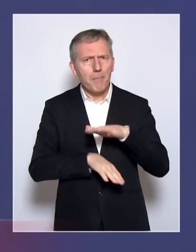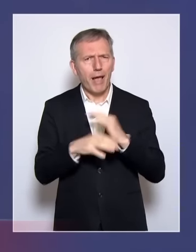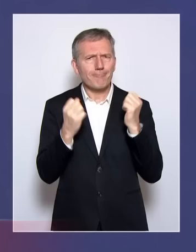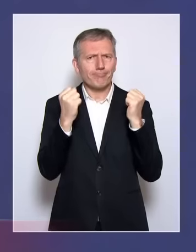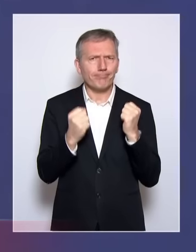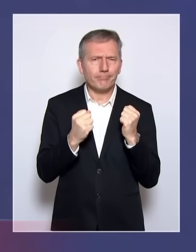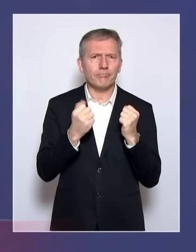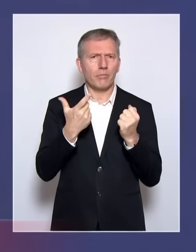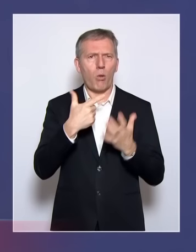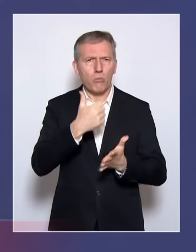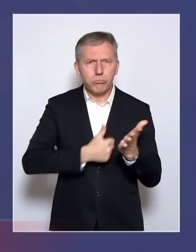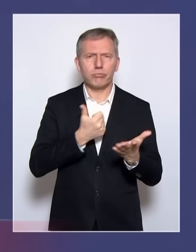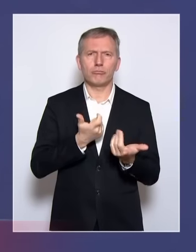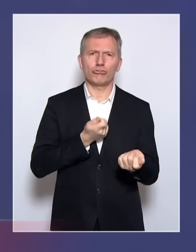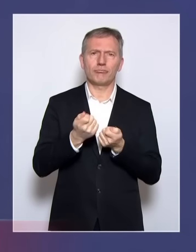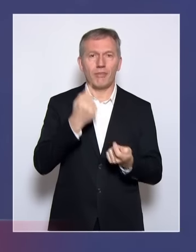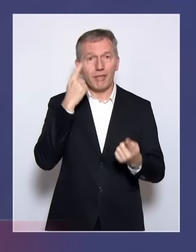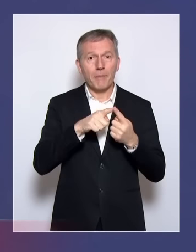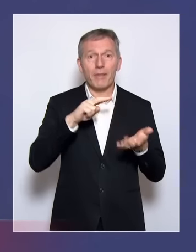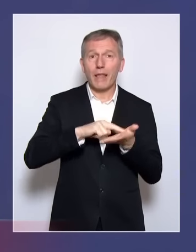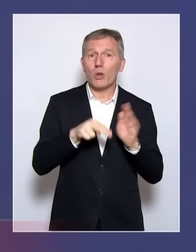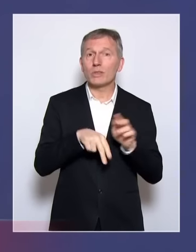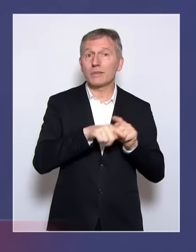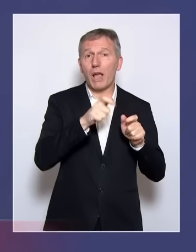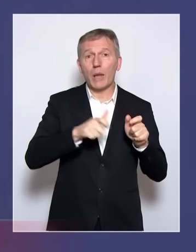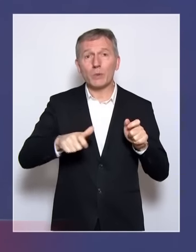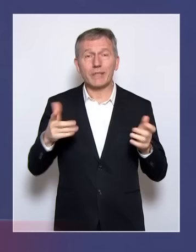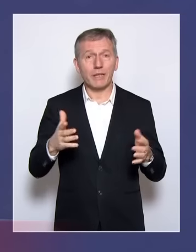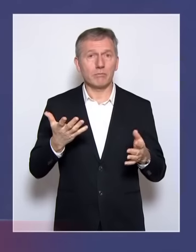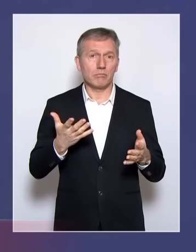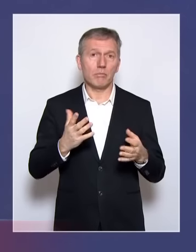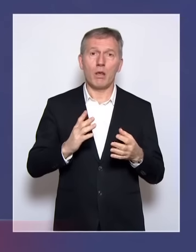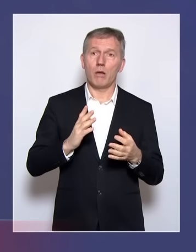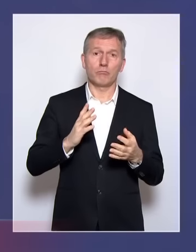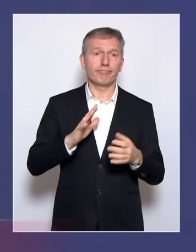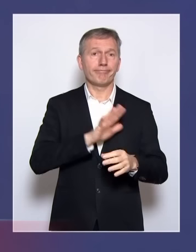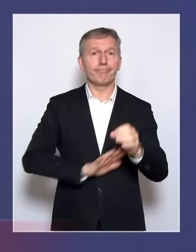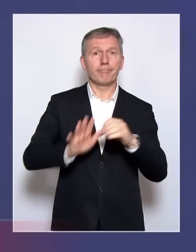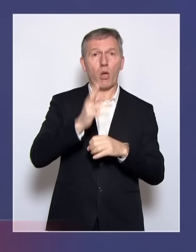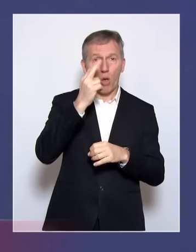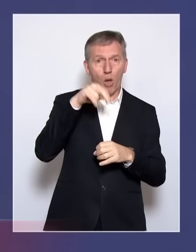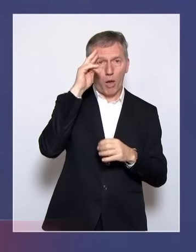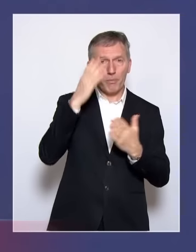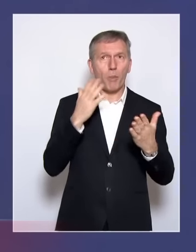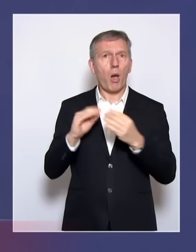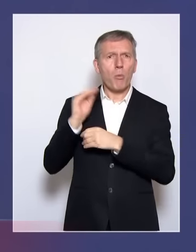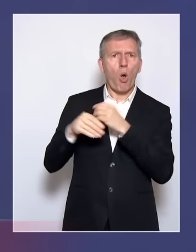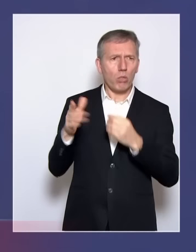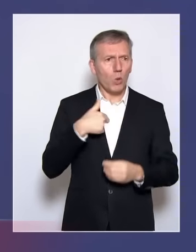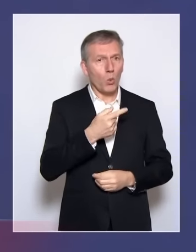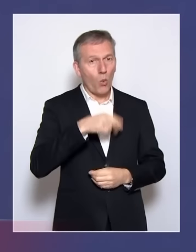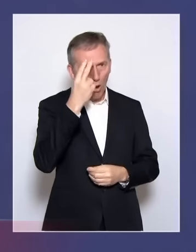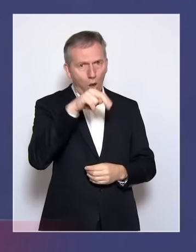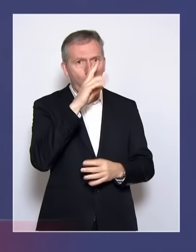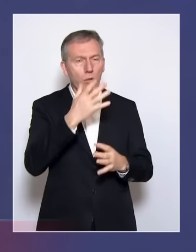technologique et industrielle. Aucune zone du monde que l'Europe n'aurait accepté autant que nous